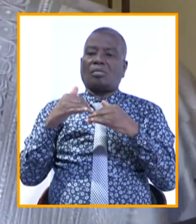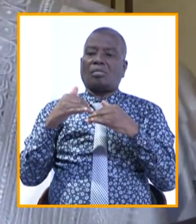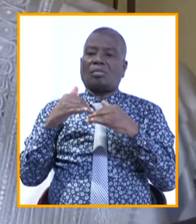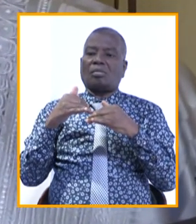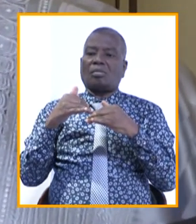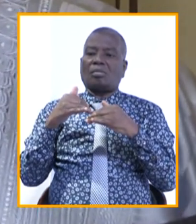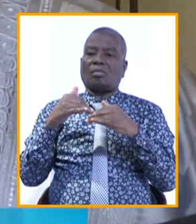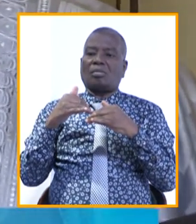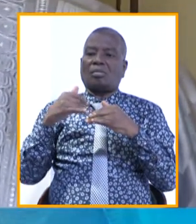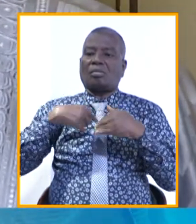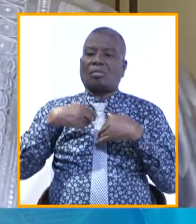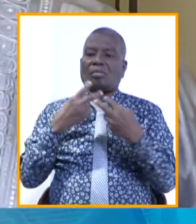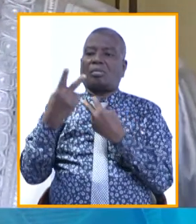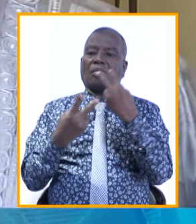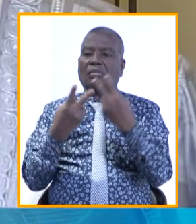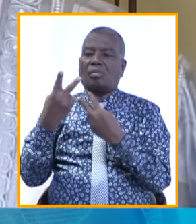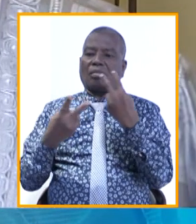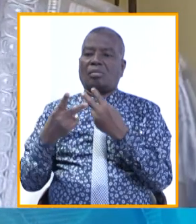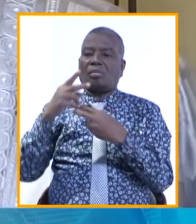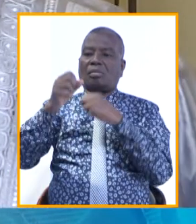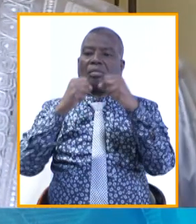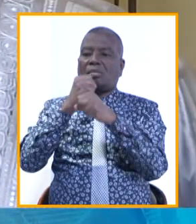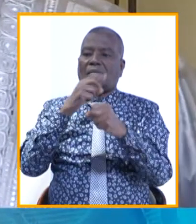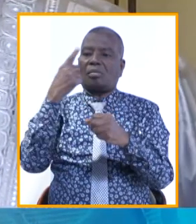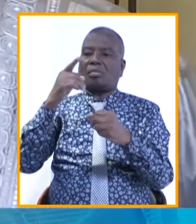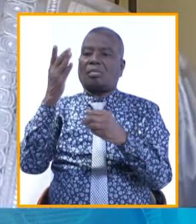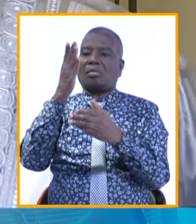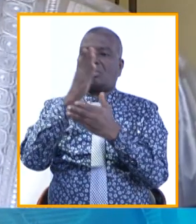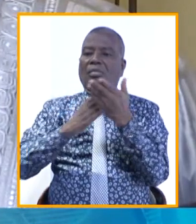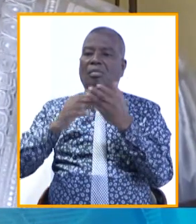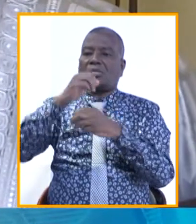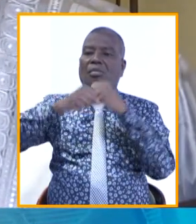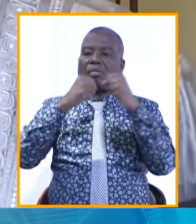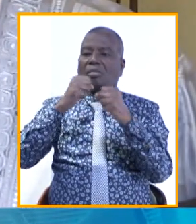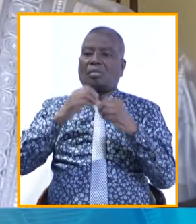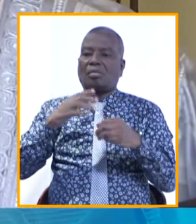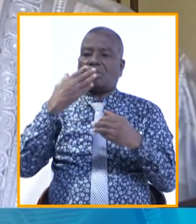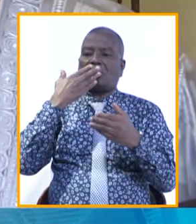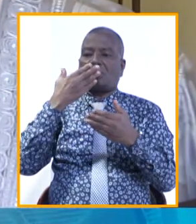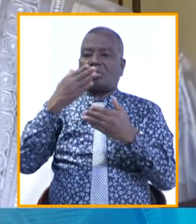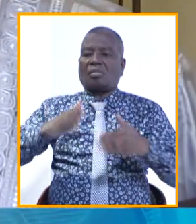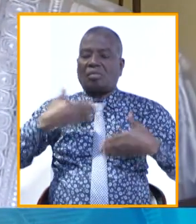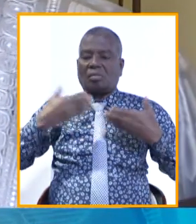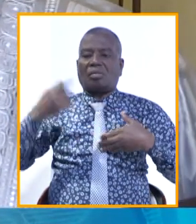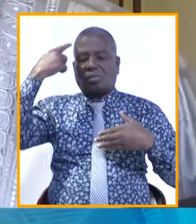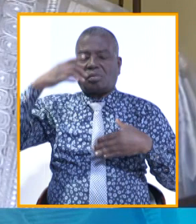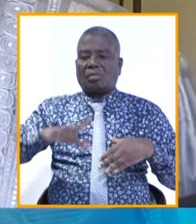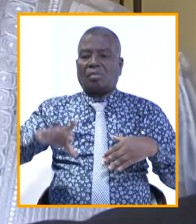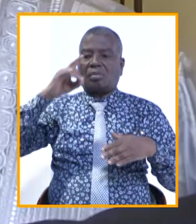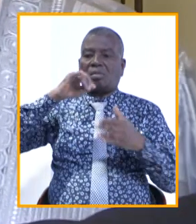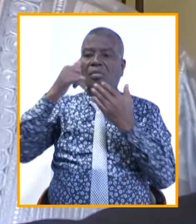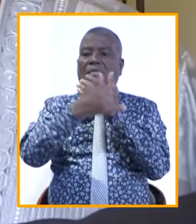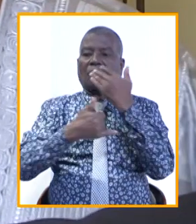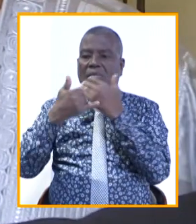d'Ivoire. J'ai visité la Côte d'Ivoire il y a quelques années. Ça a été un réel plaisir de découvrir ce